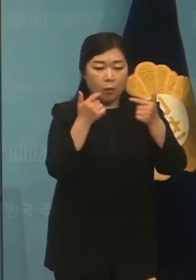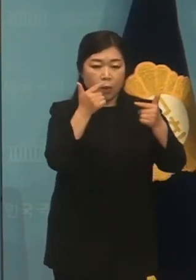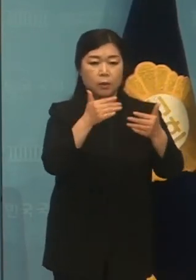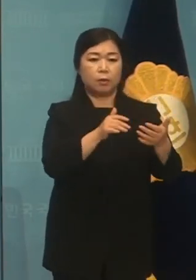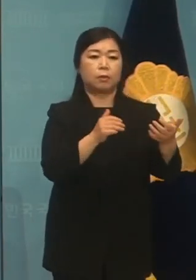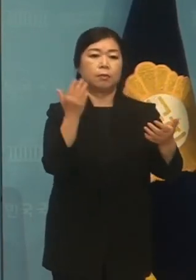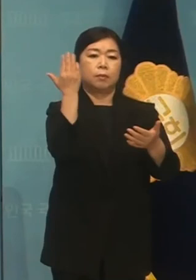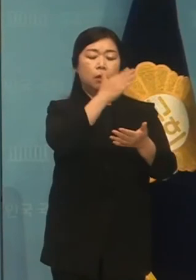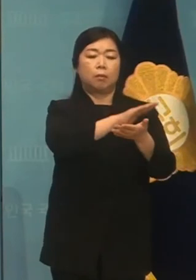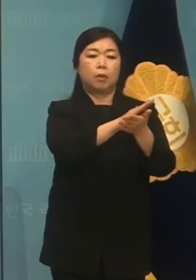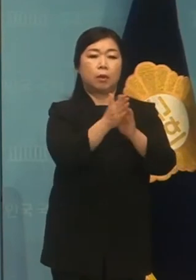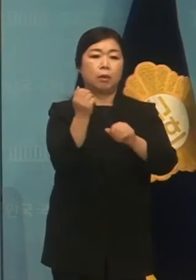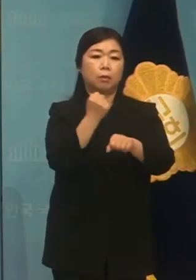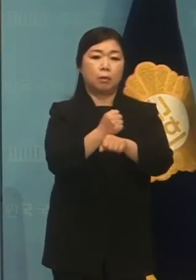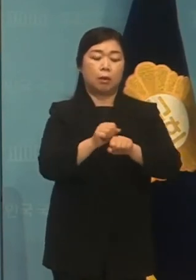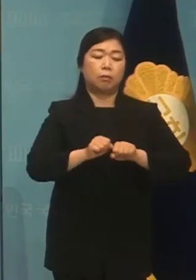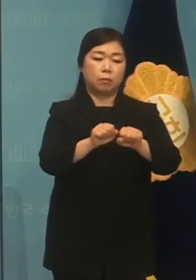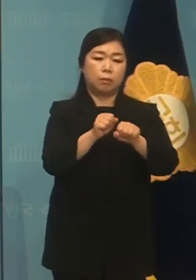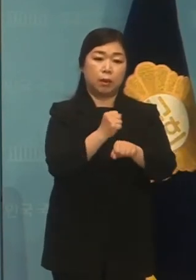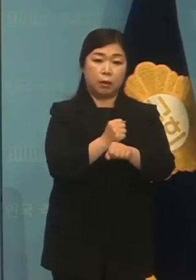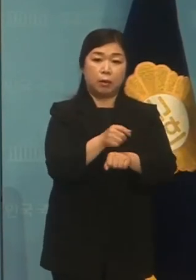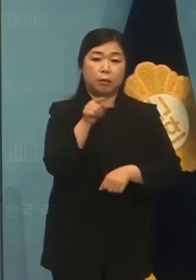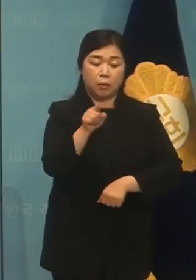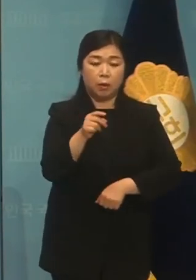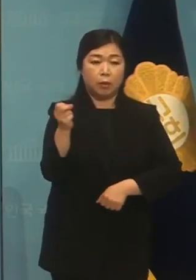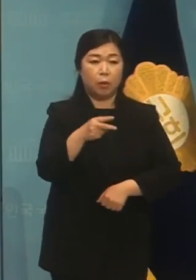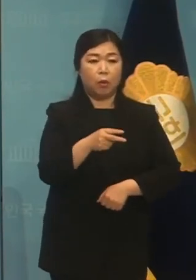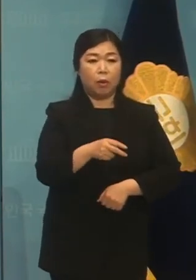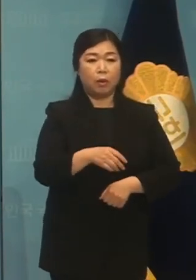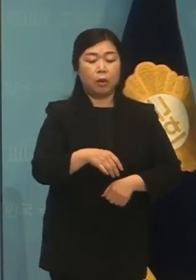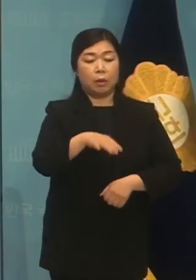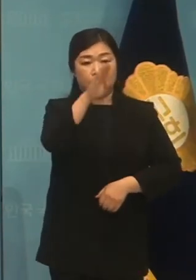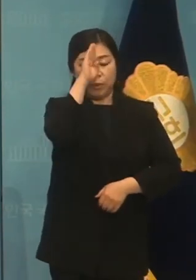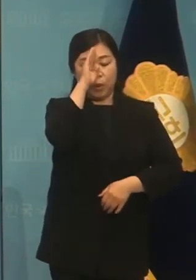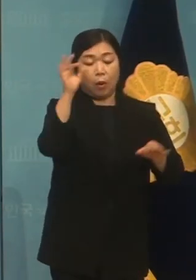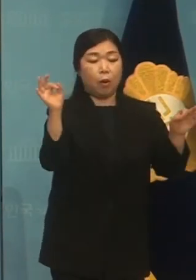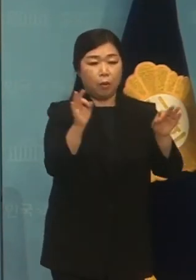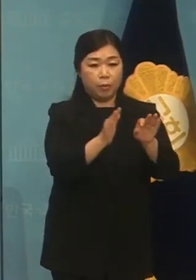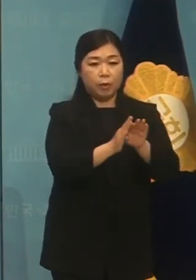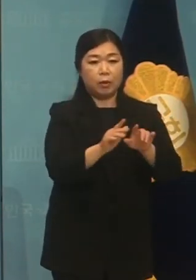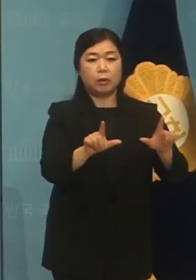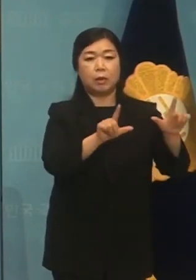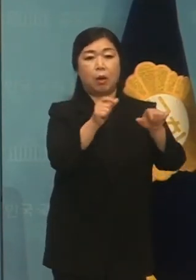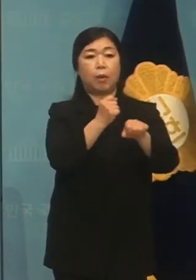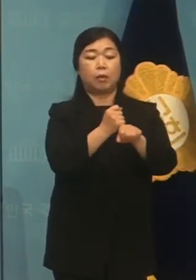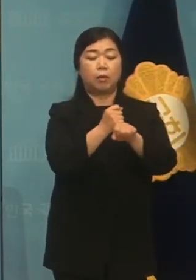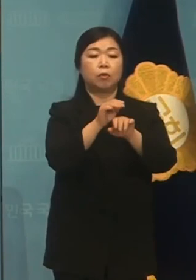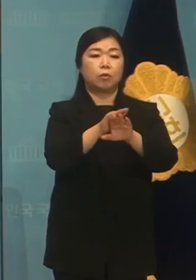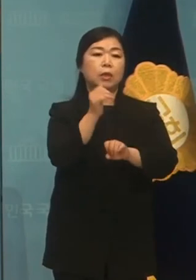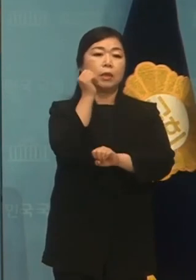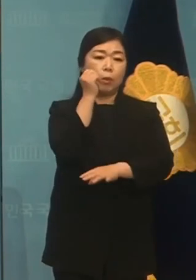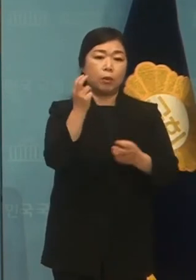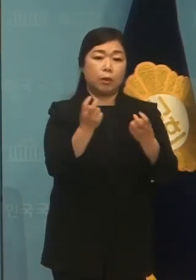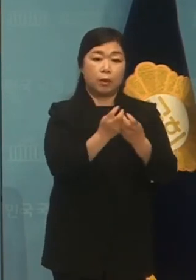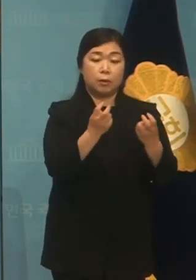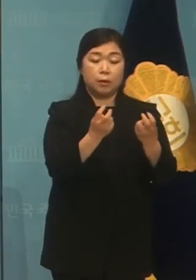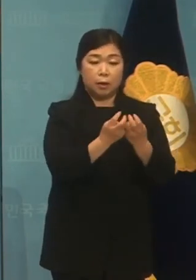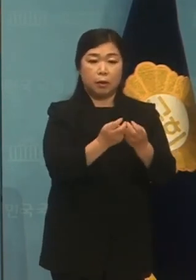맑고 더 건강하고 기육자 돌림병이 없는 사회로 나갈 수 있게 근본적인